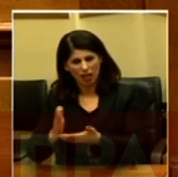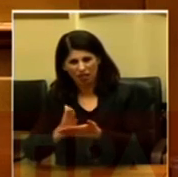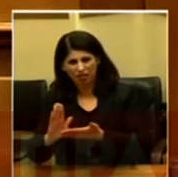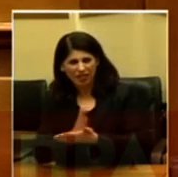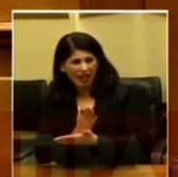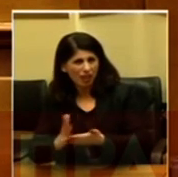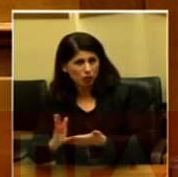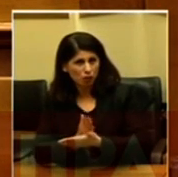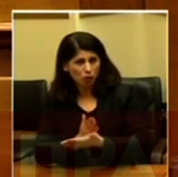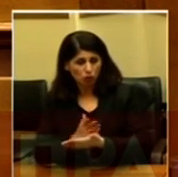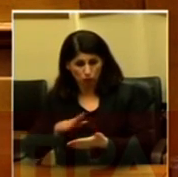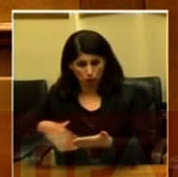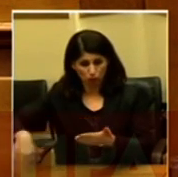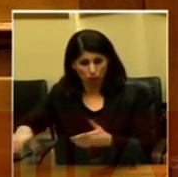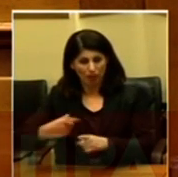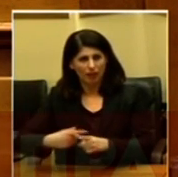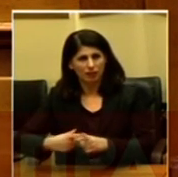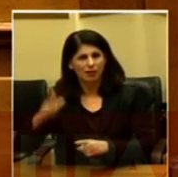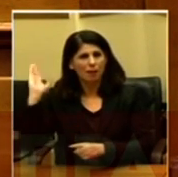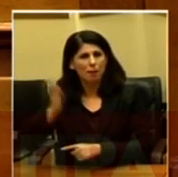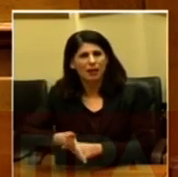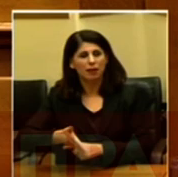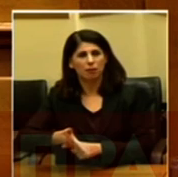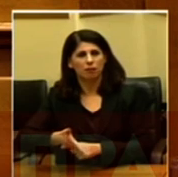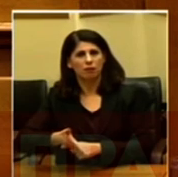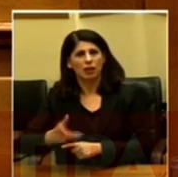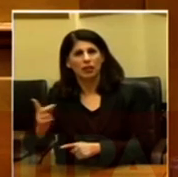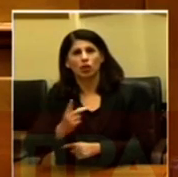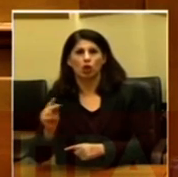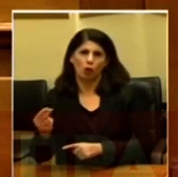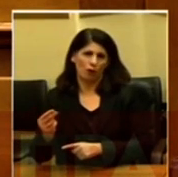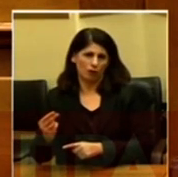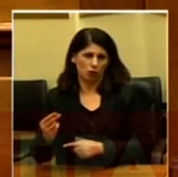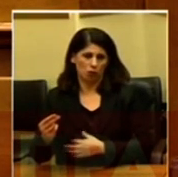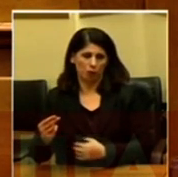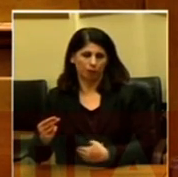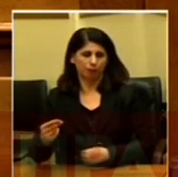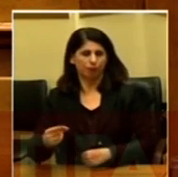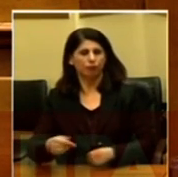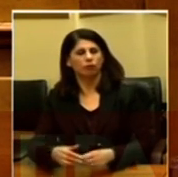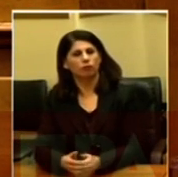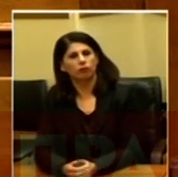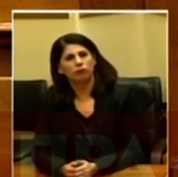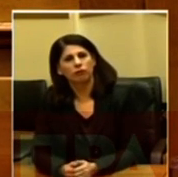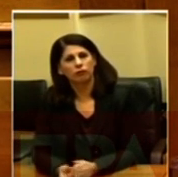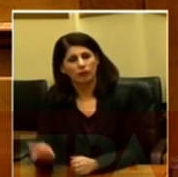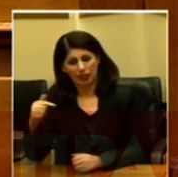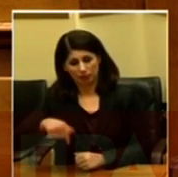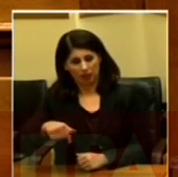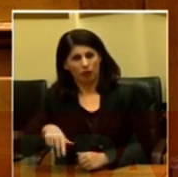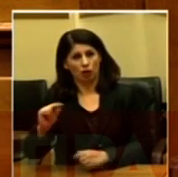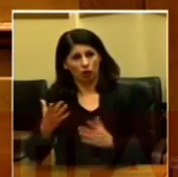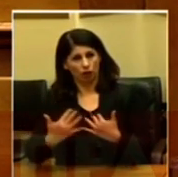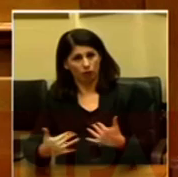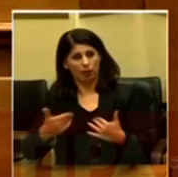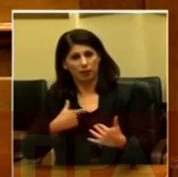διχασμό στον ελληνικό λαό και πλήγμα κατά του κοινοβουλευτισμού. Σήμερα εδώ στη Βουλή,